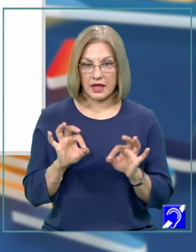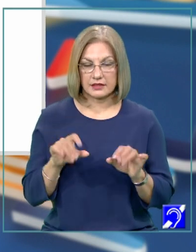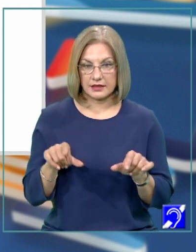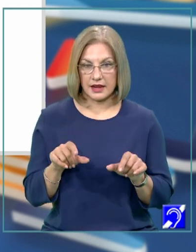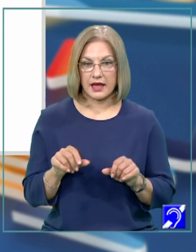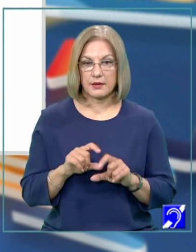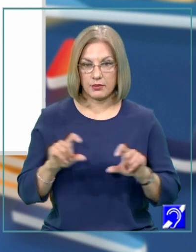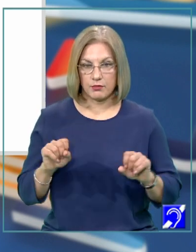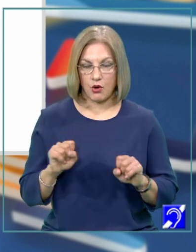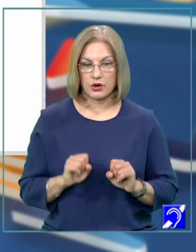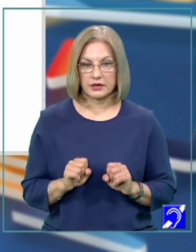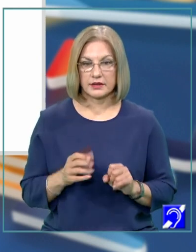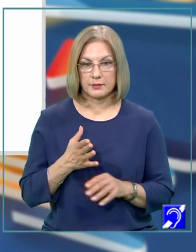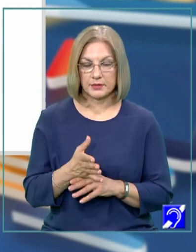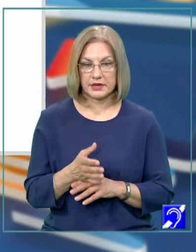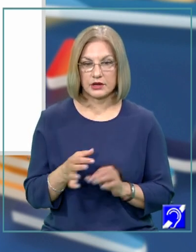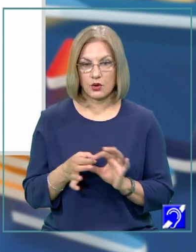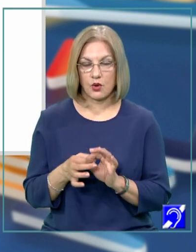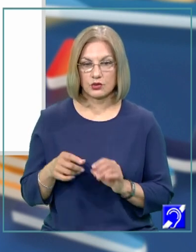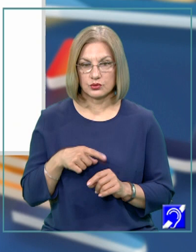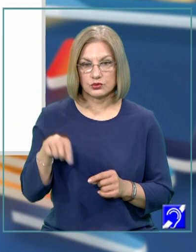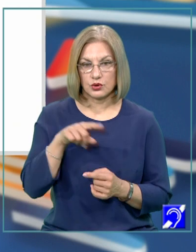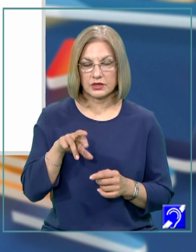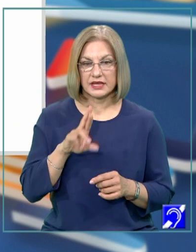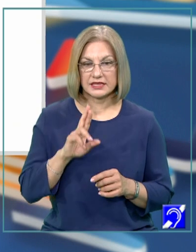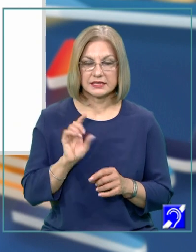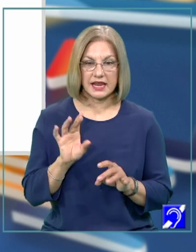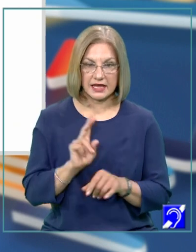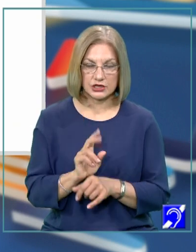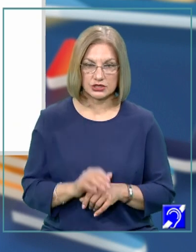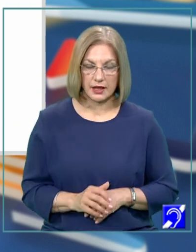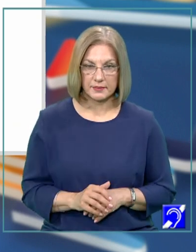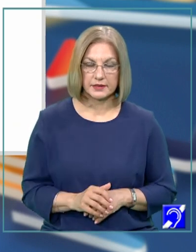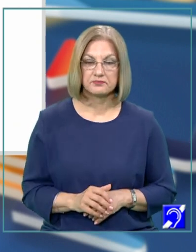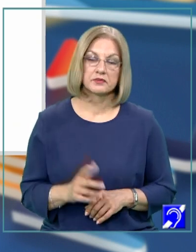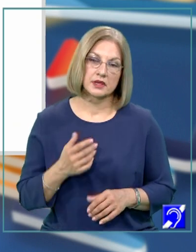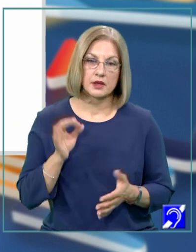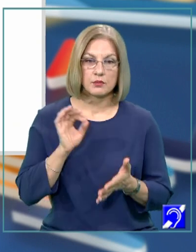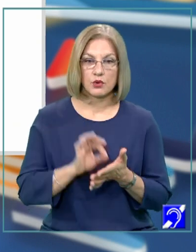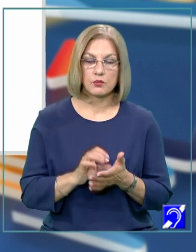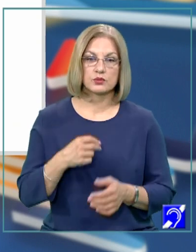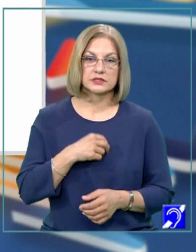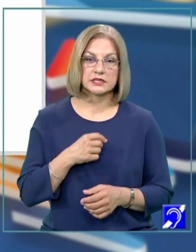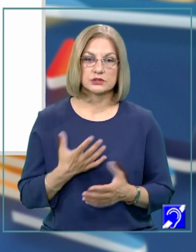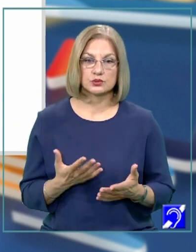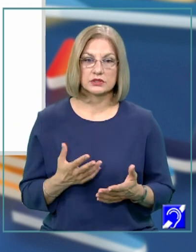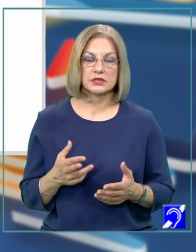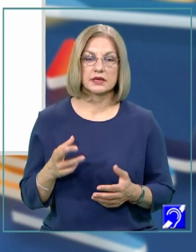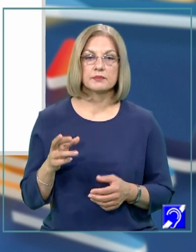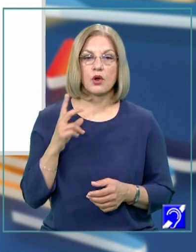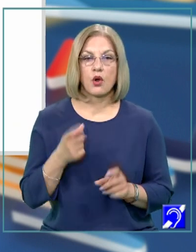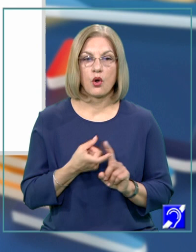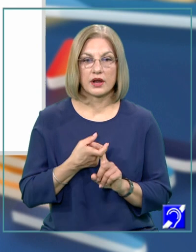respective prin conductor de rezistență neglijabilă vă propun să studiem relația deja